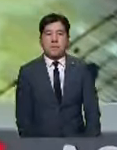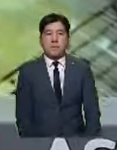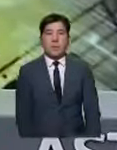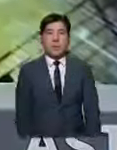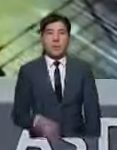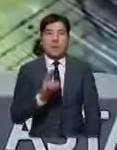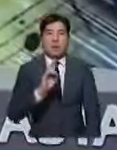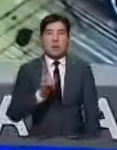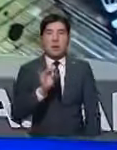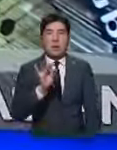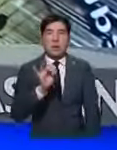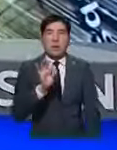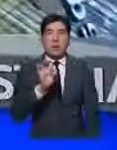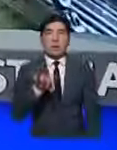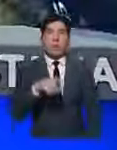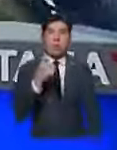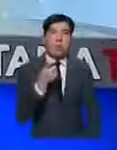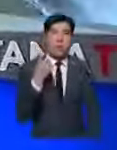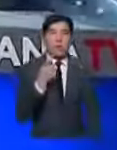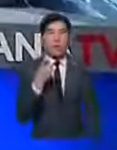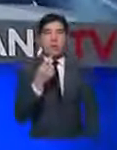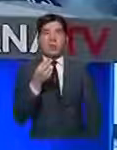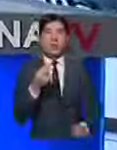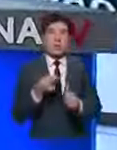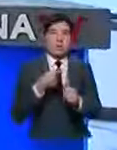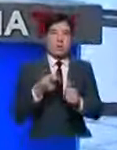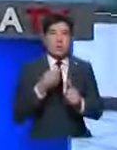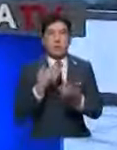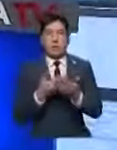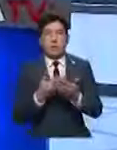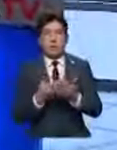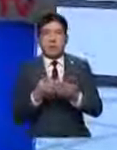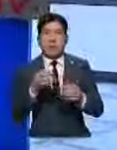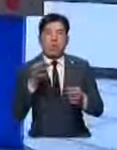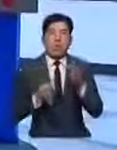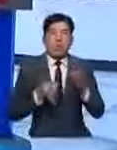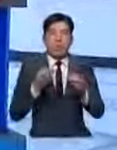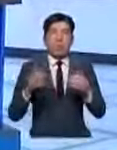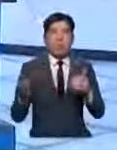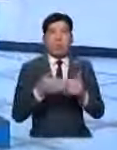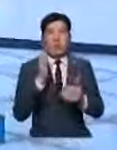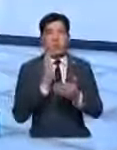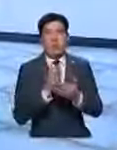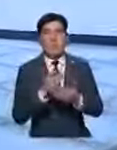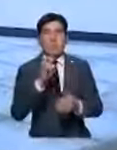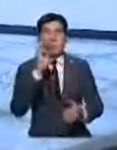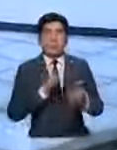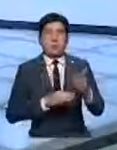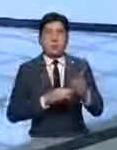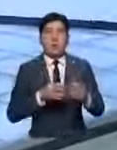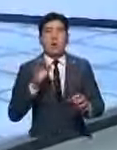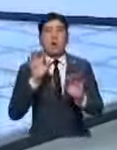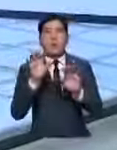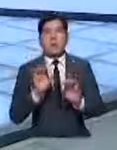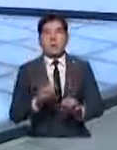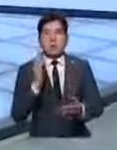Караокелері авторлардың келісімісіз әндерін пайдаланса сотталады, яғни қылмыстық жауапкершілікке тартылады. Көпшілігіміз білмейтін осындай заң бар.